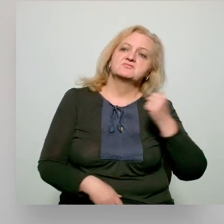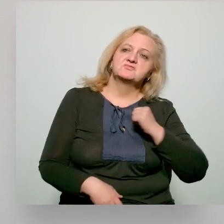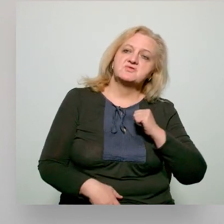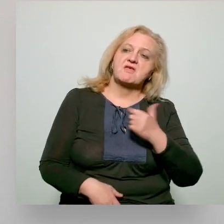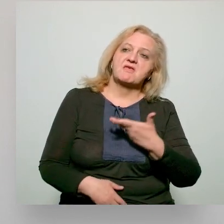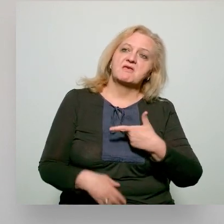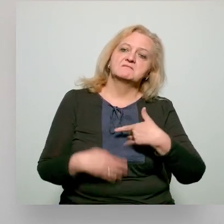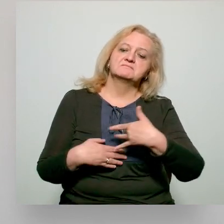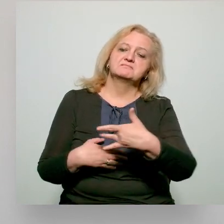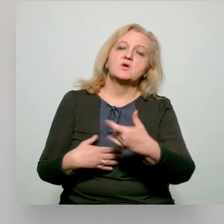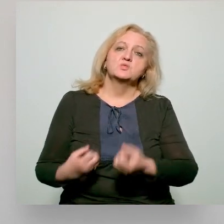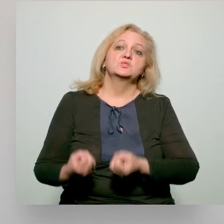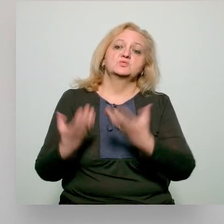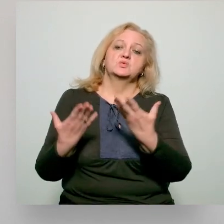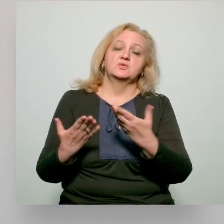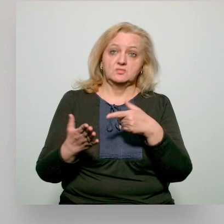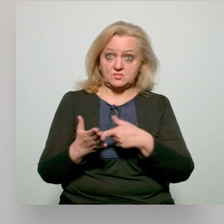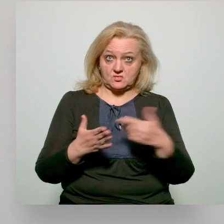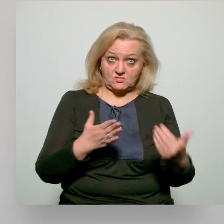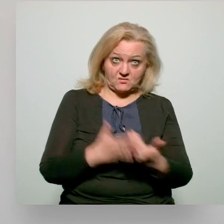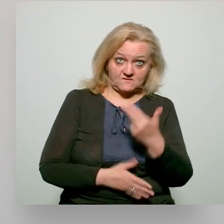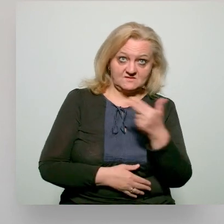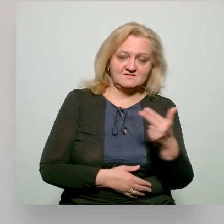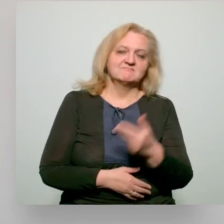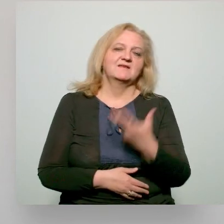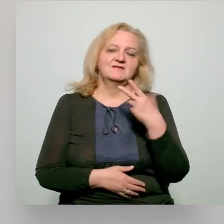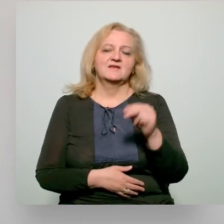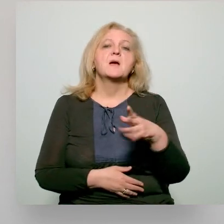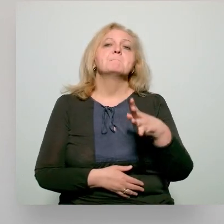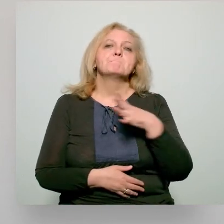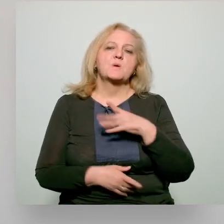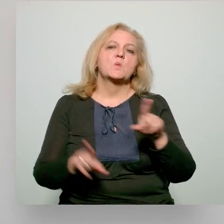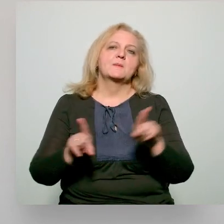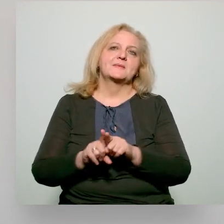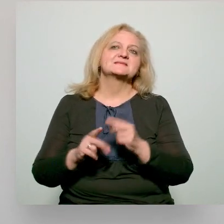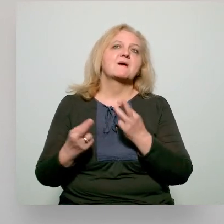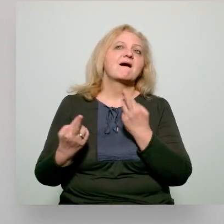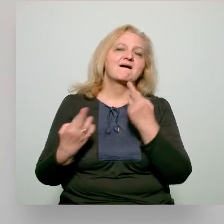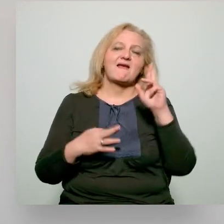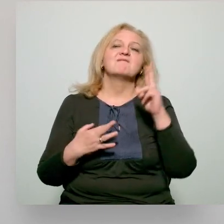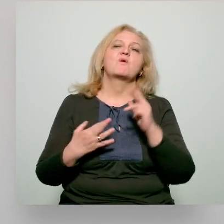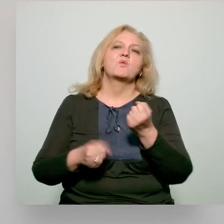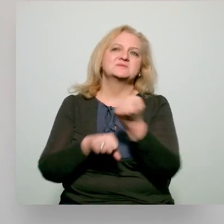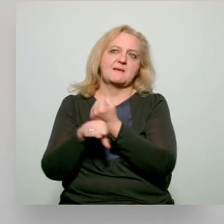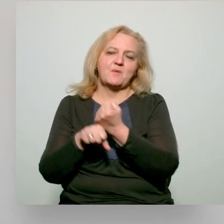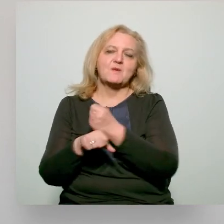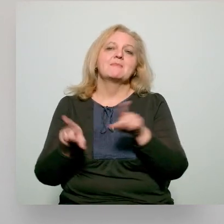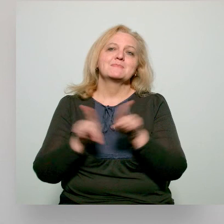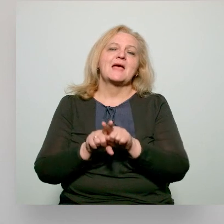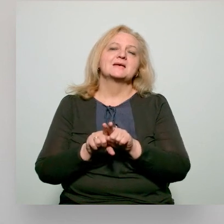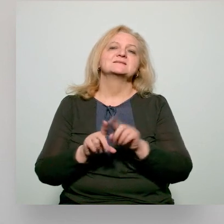історії України чимось новим. Мілишми з ним до чинення зробно під час помаранчевої революції, і в часі Майдану,